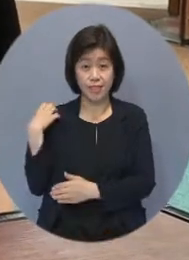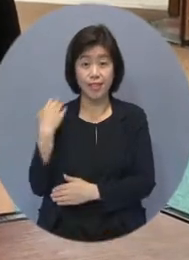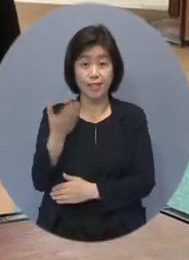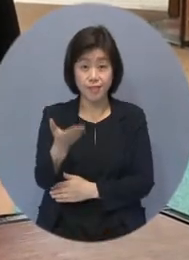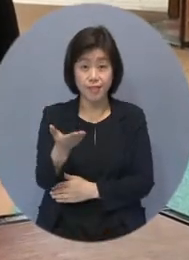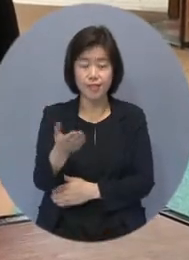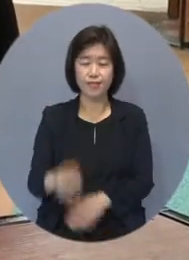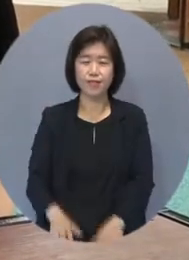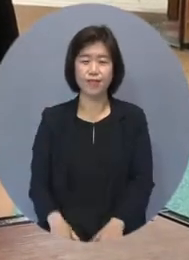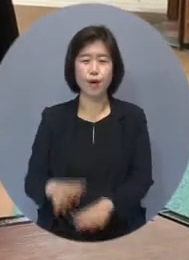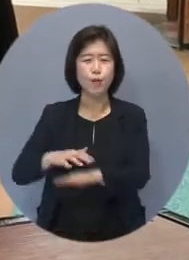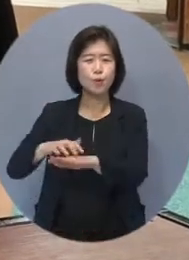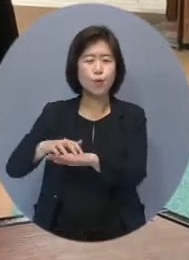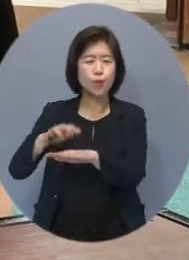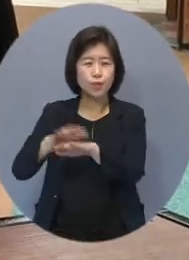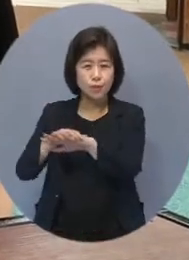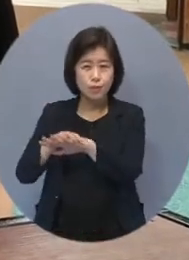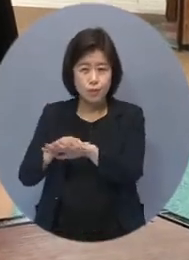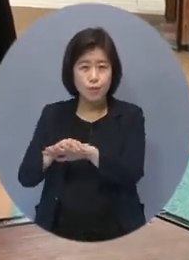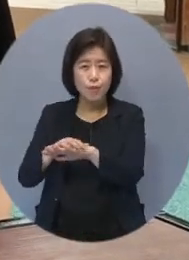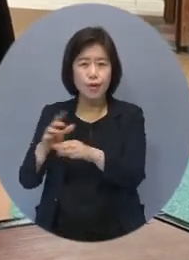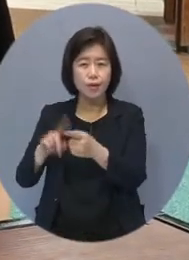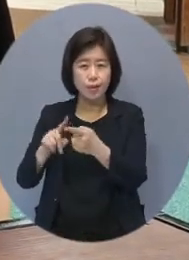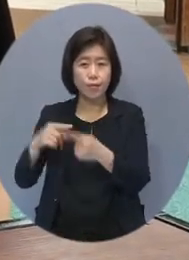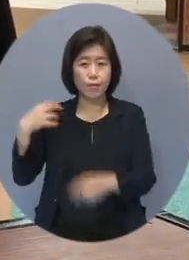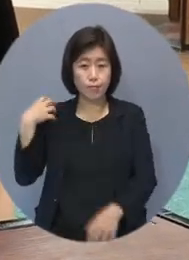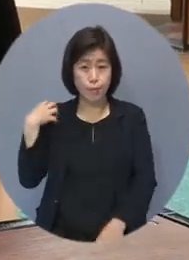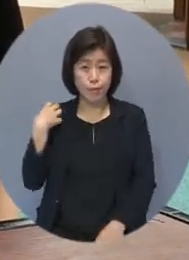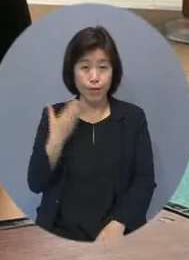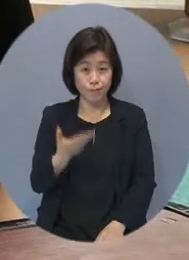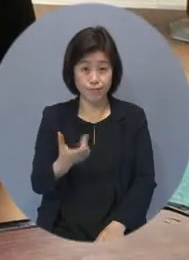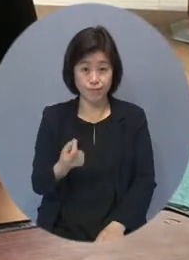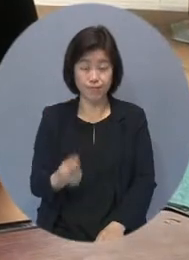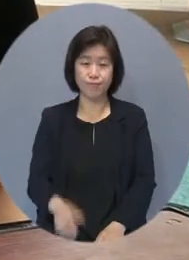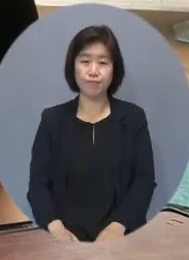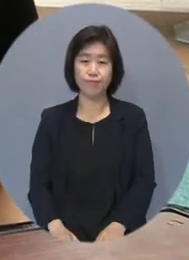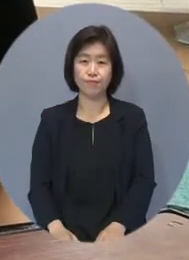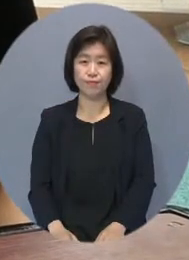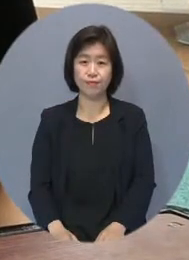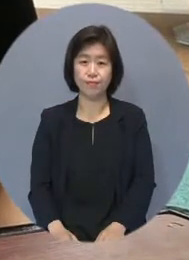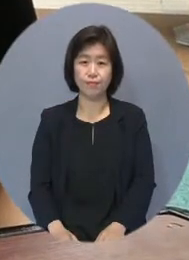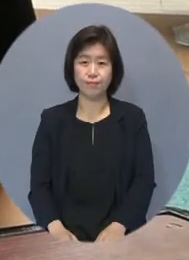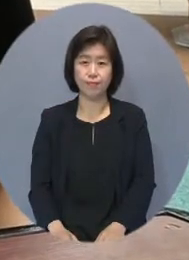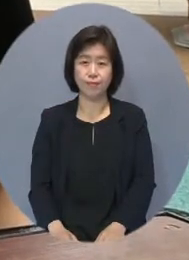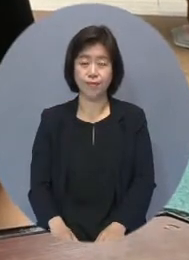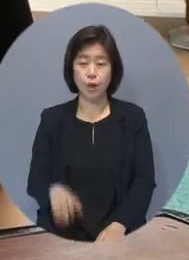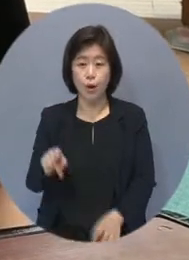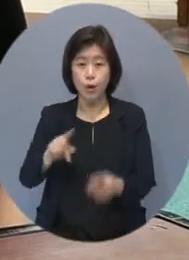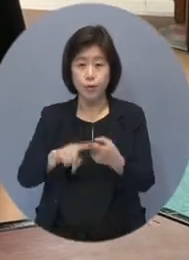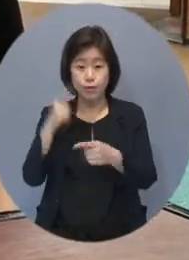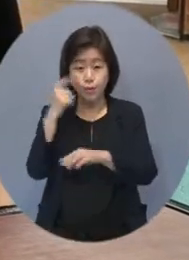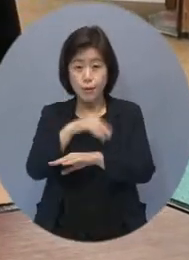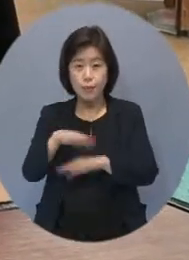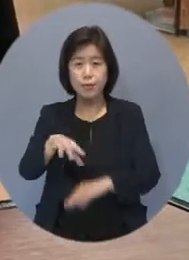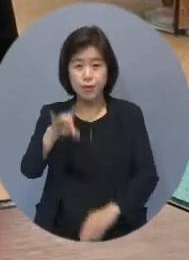촉지도 프로젝트를 이제 기획하고 담당하고 진행하시는데 어쩌다가 이렇게 제작하고 진행하게